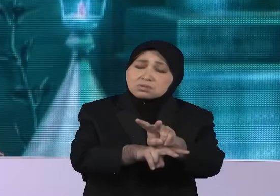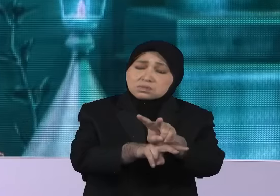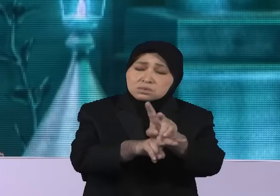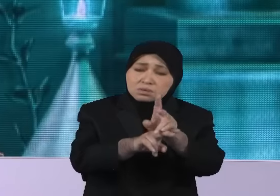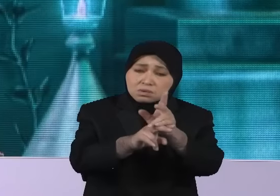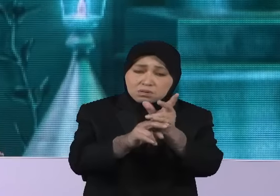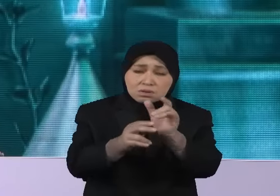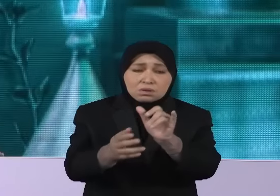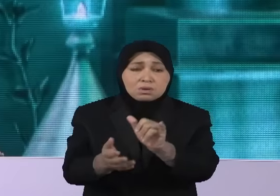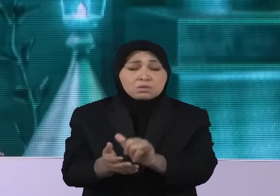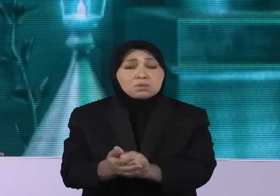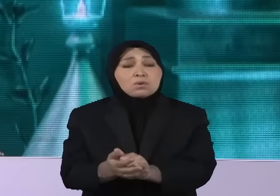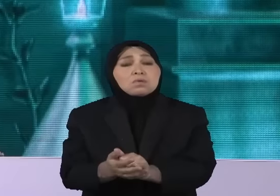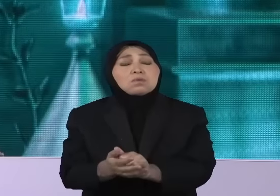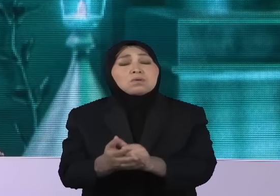أَنَّهُمَا